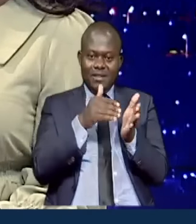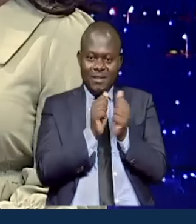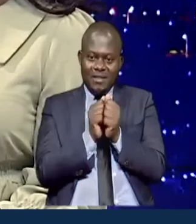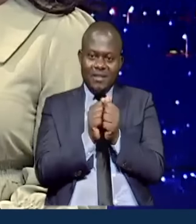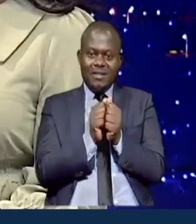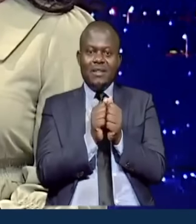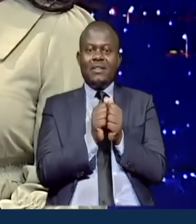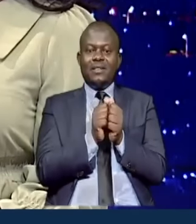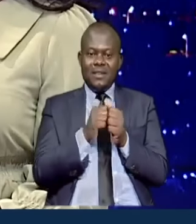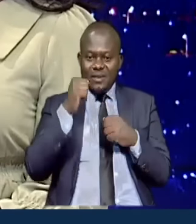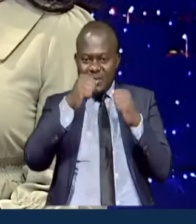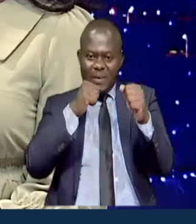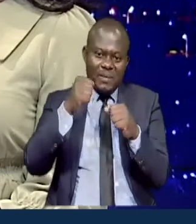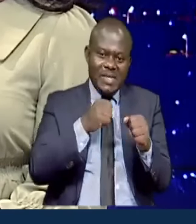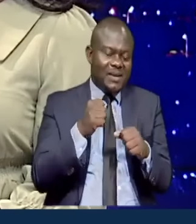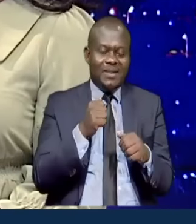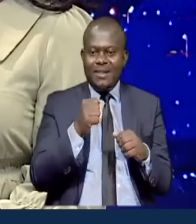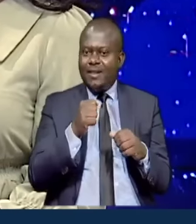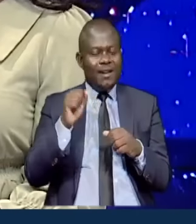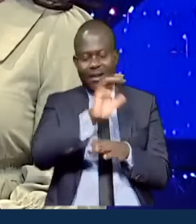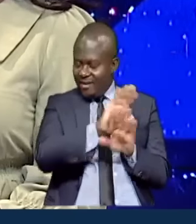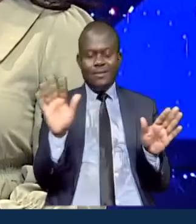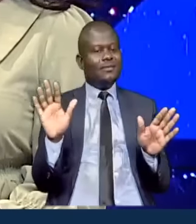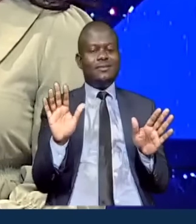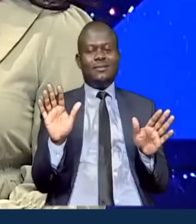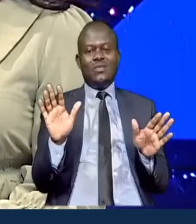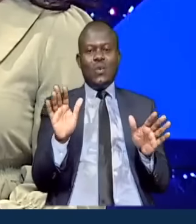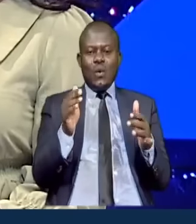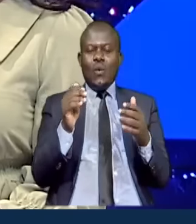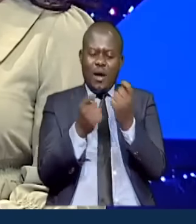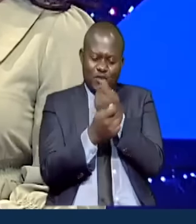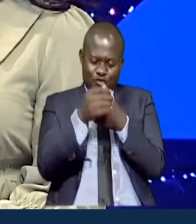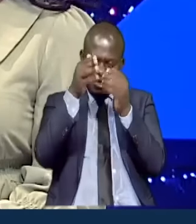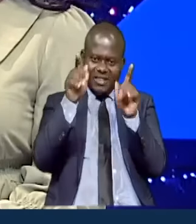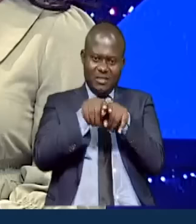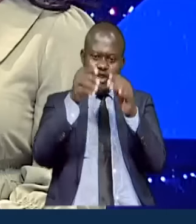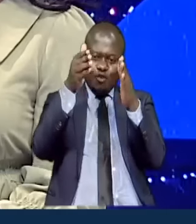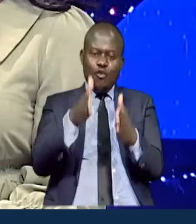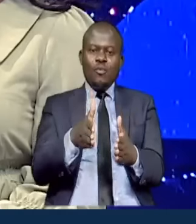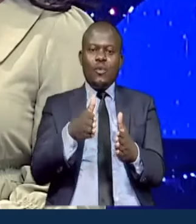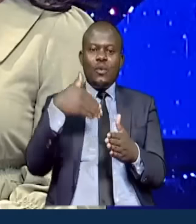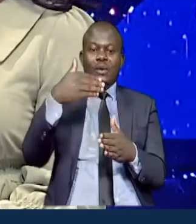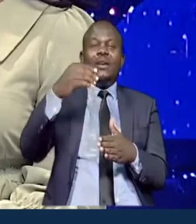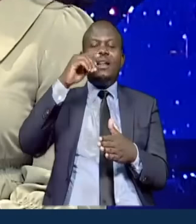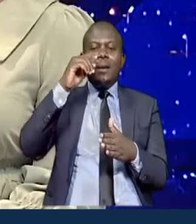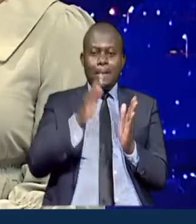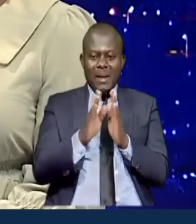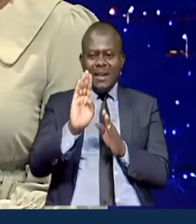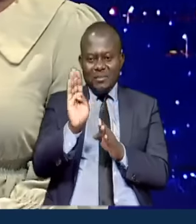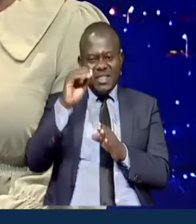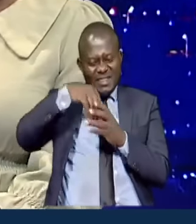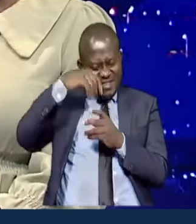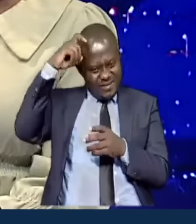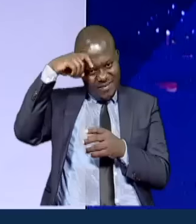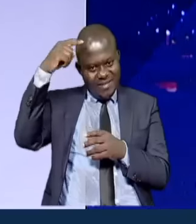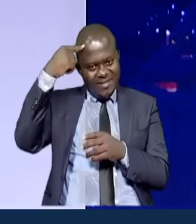kugira ngo ngire umuntu uzi gukubita abantu benshi cyangwa ngire iki ahubwo ukangira nk'umuntu buri gihoro ufite plan B iri mu bwenge